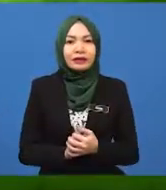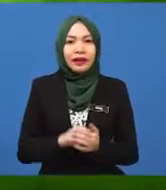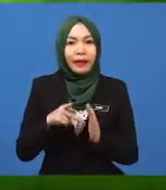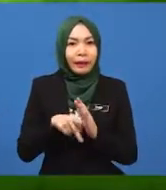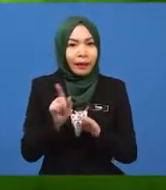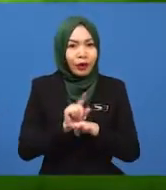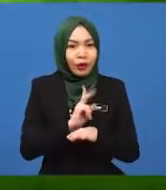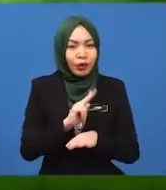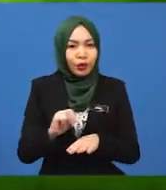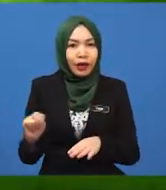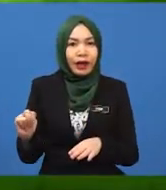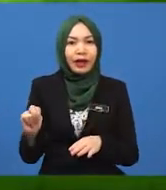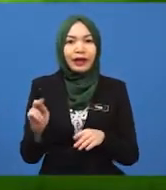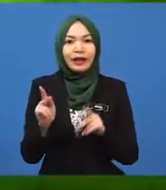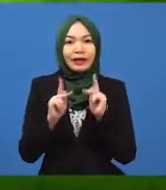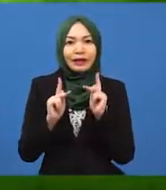penggunaan kata sendinama